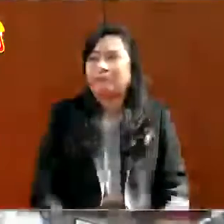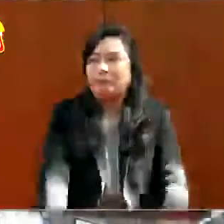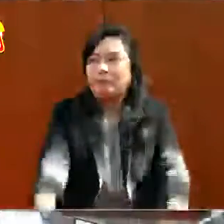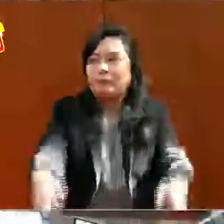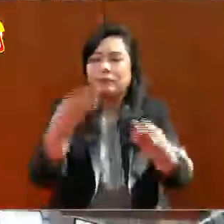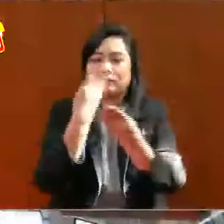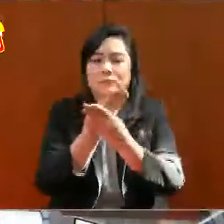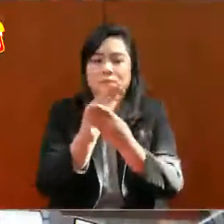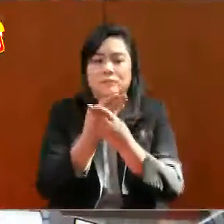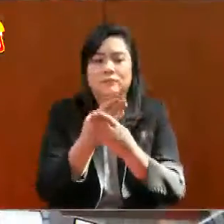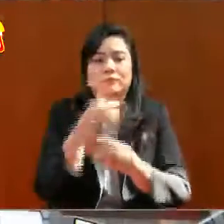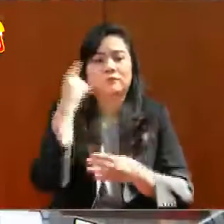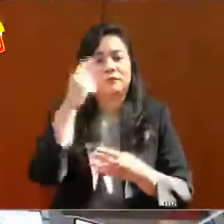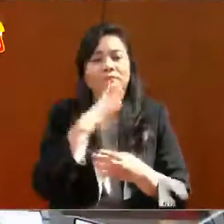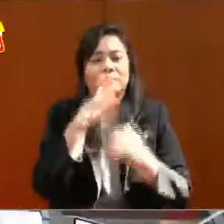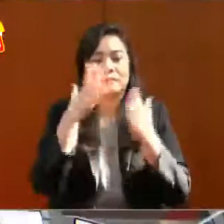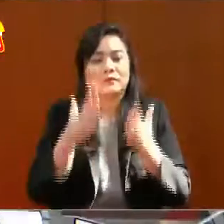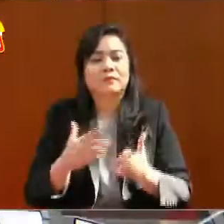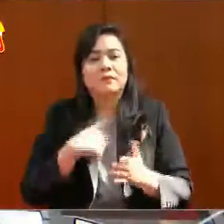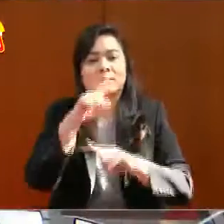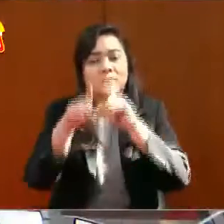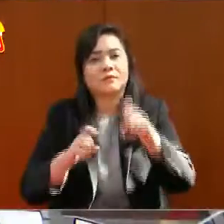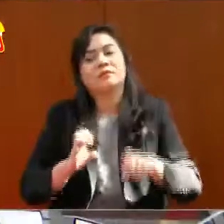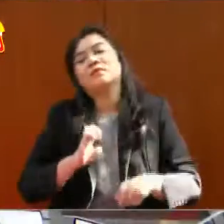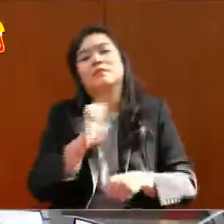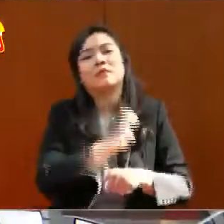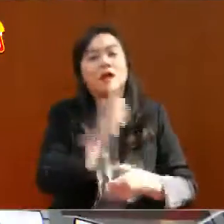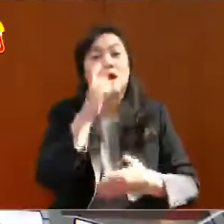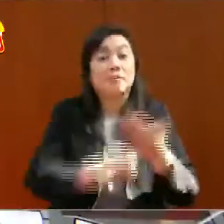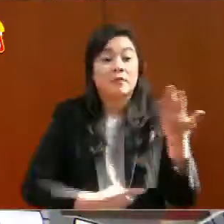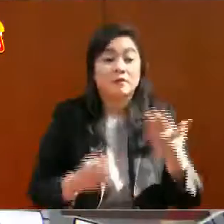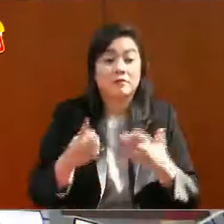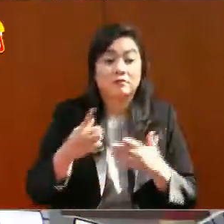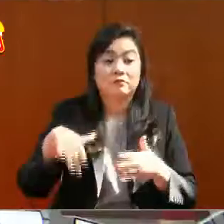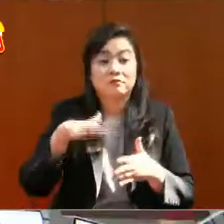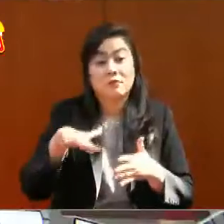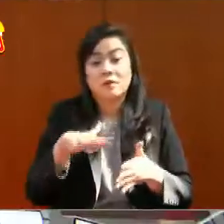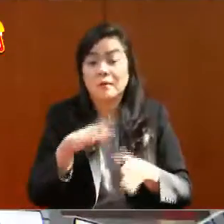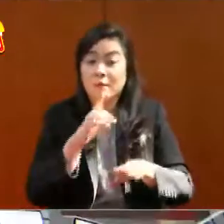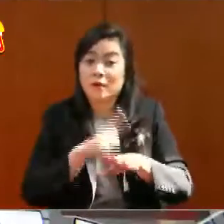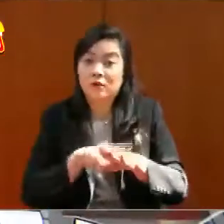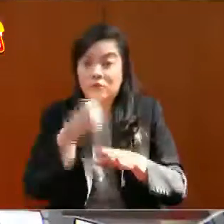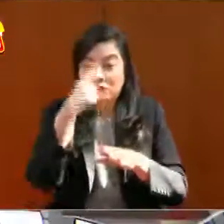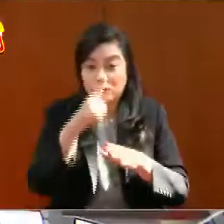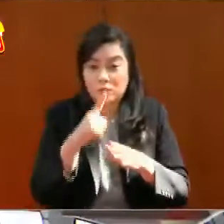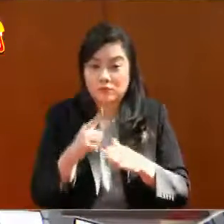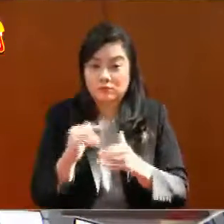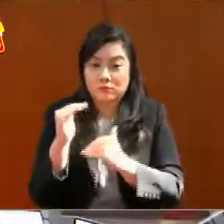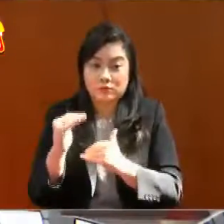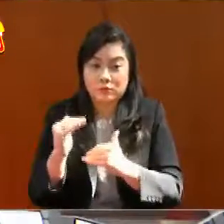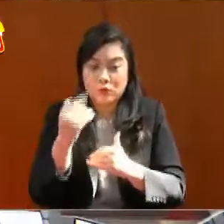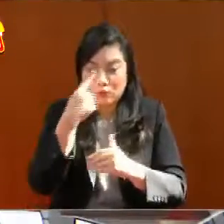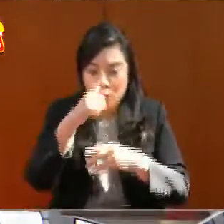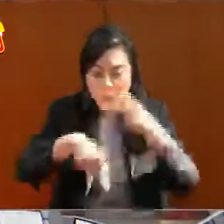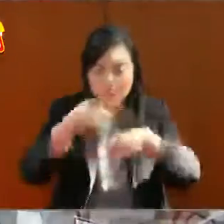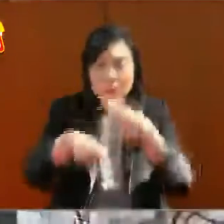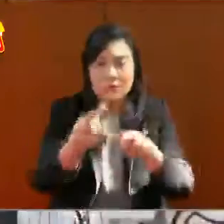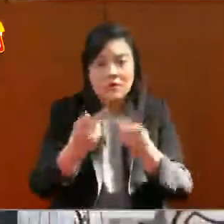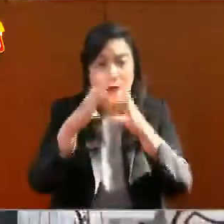Terima kasih Tuan Speaker. Saya ingin bertanya kepada Exco, adakah apakah anggaran masa yang diperlukan untuk keseluruhan proses ini